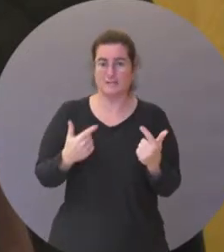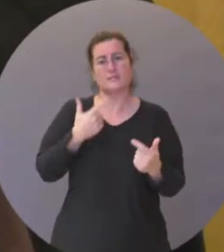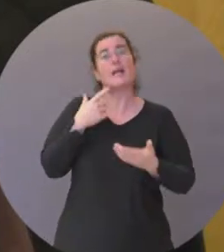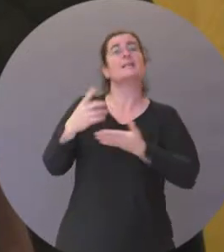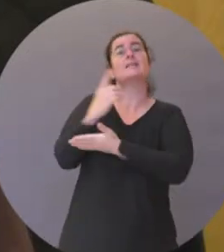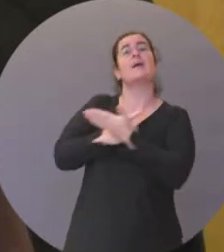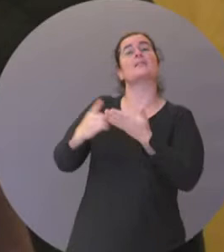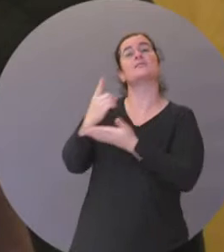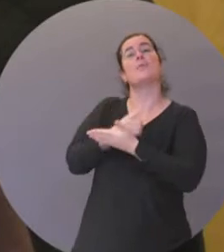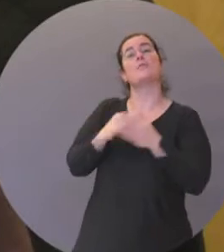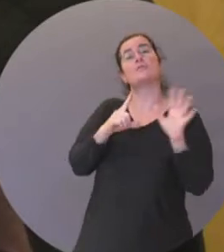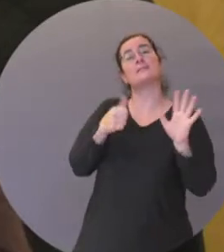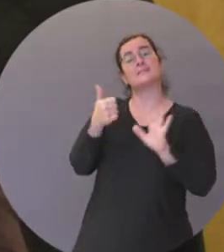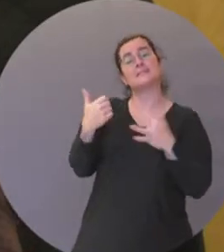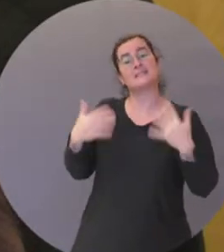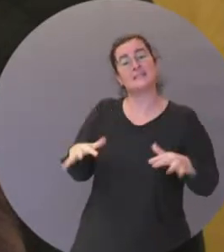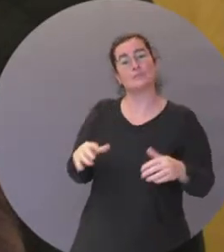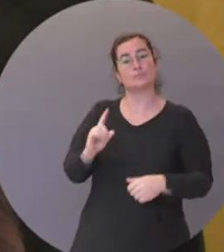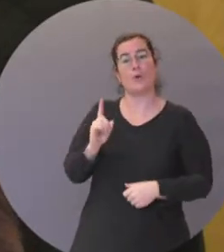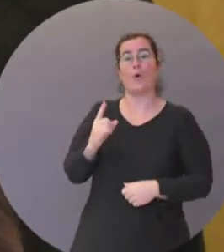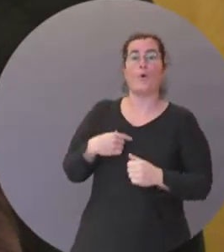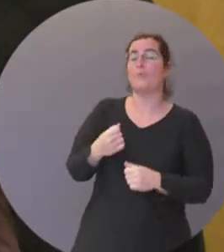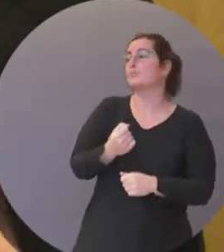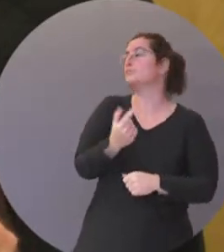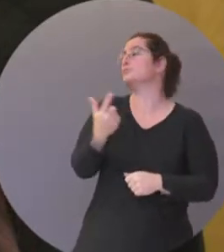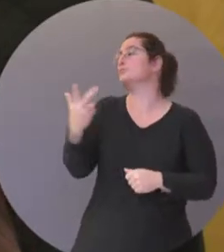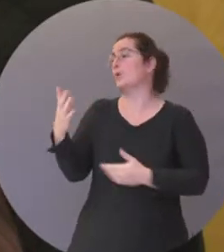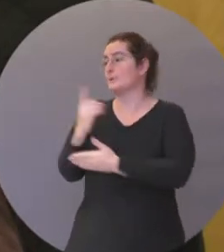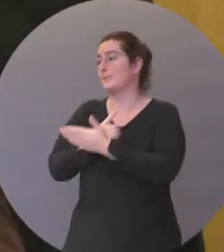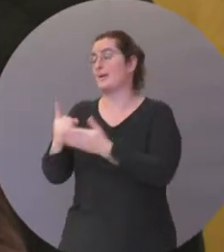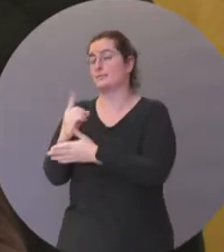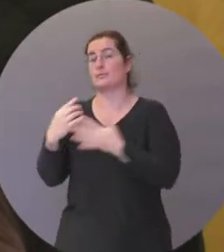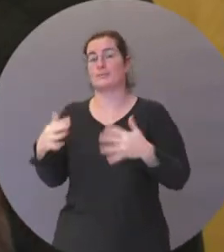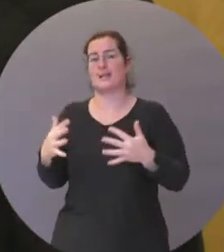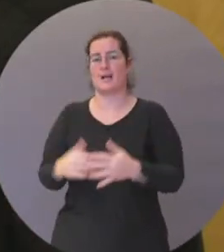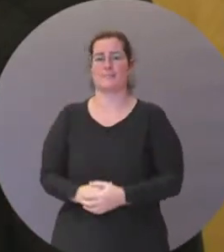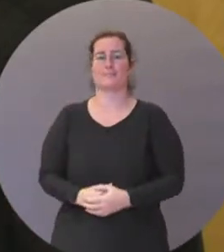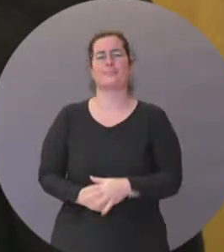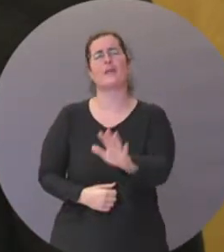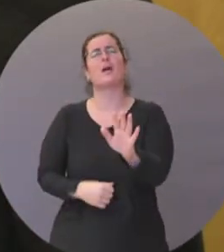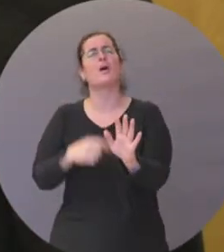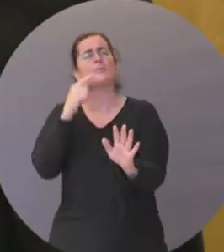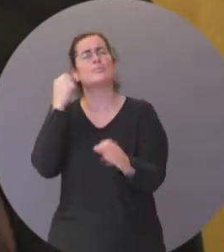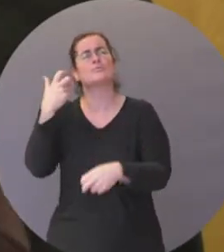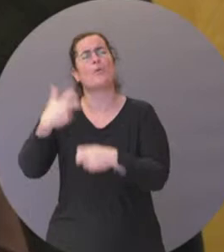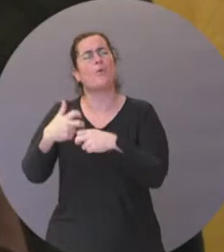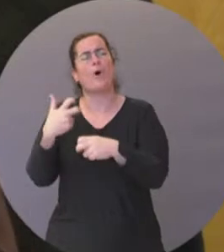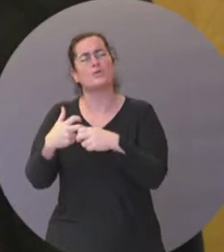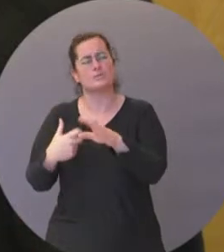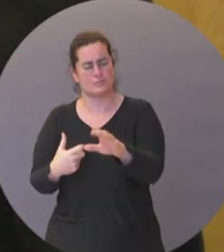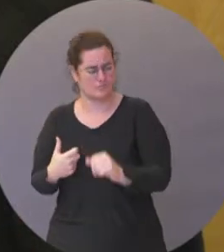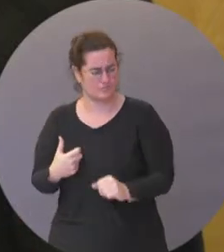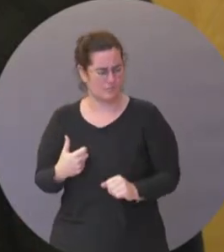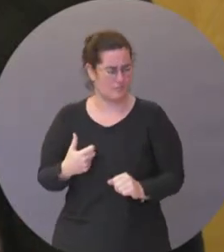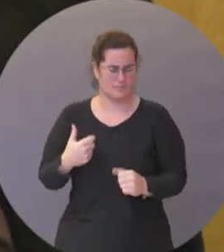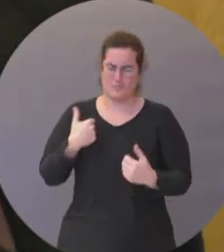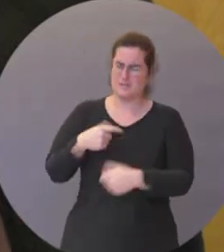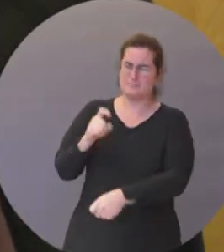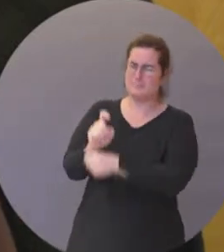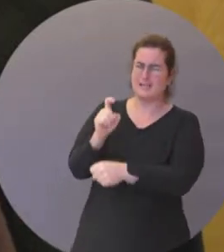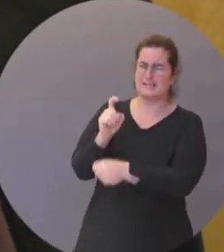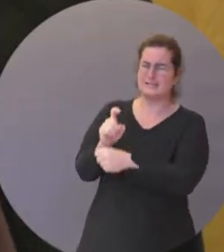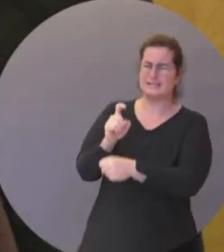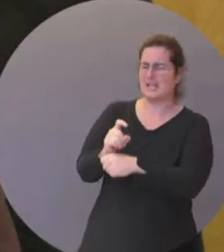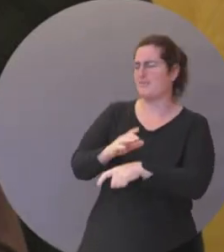maritime mais à l'avoir fait passer pas simplement à le dire monsieur roche j'ai pas le sentiment d'avoir été critique sur ce qui a été fait